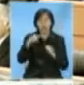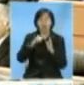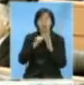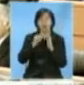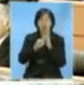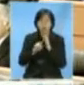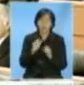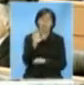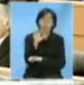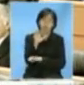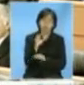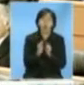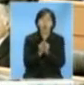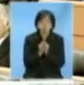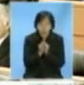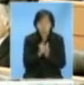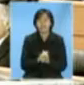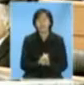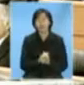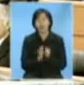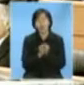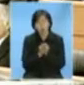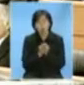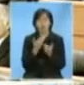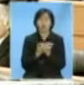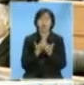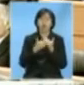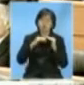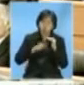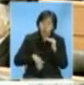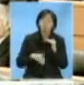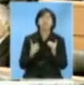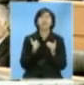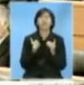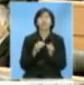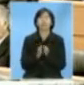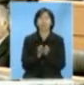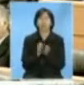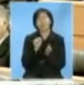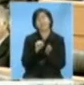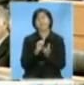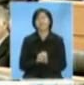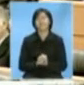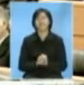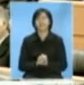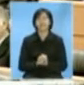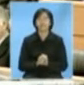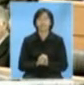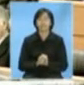กุ้งหอยนะครับยังราคาต่ำลงหอยท่านประธานน